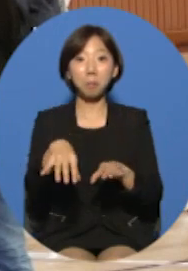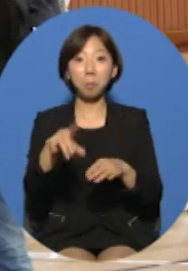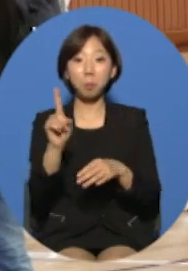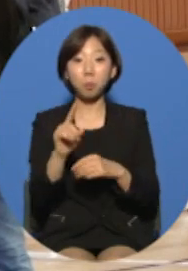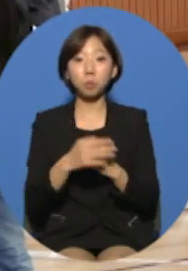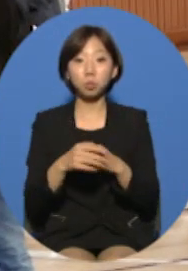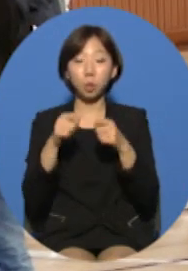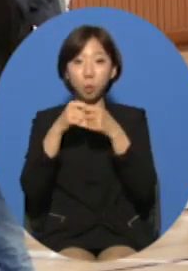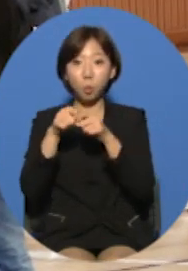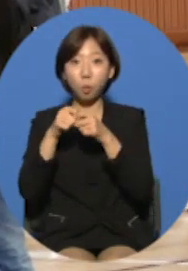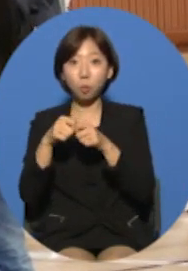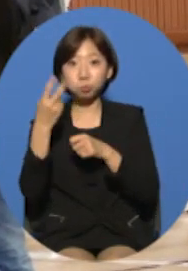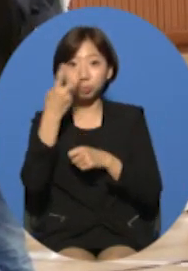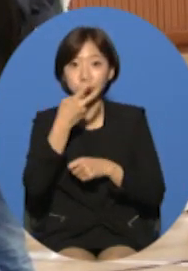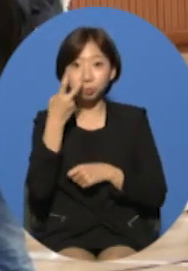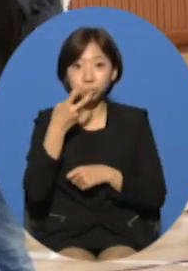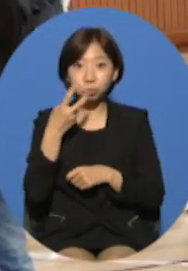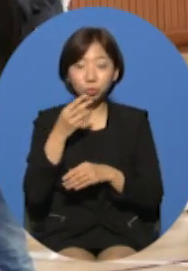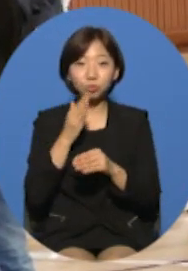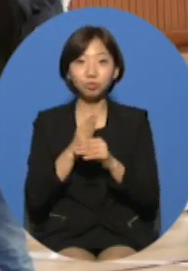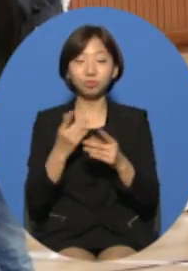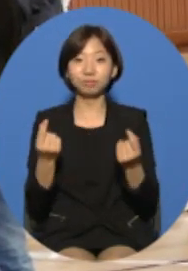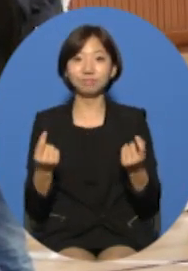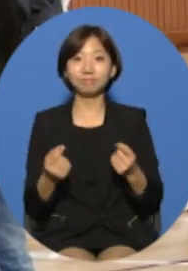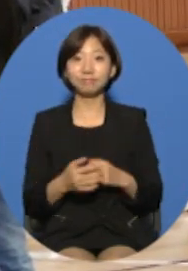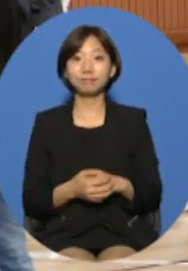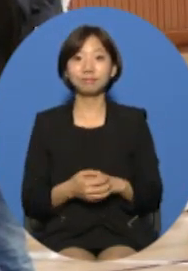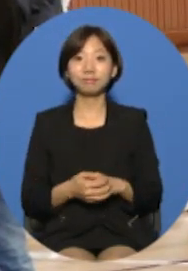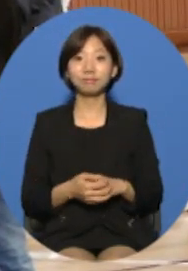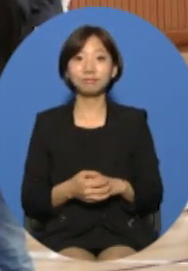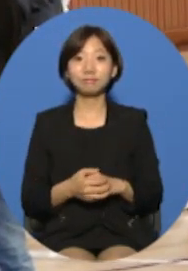지금 꼼꼼하게 뭔가를 보고 계신데요. 예. 그